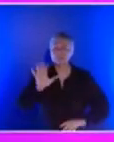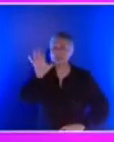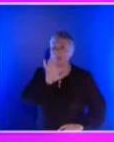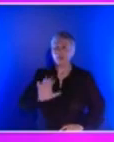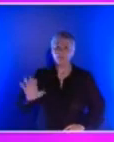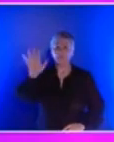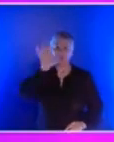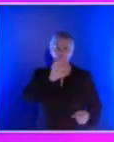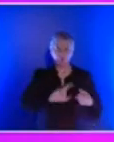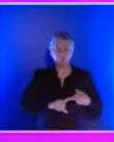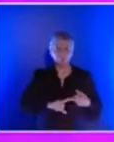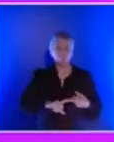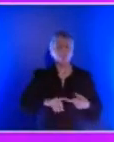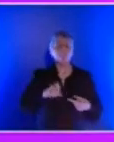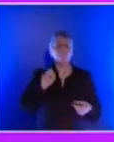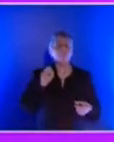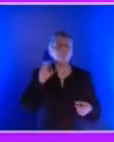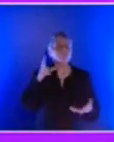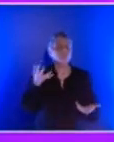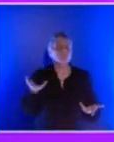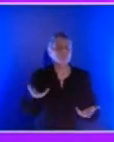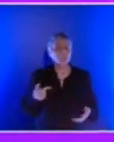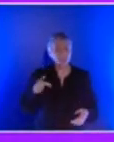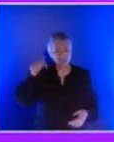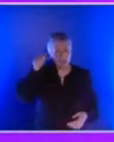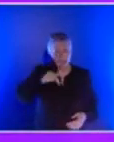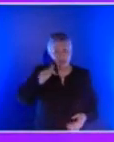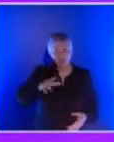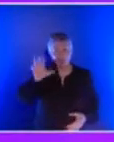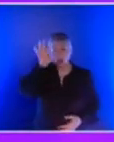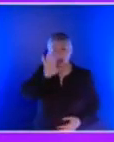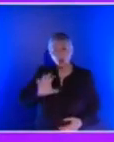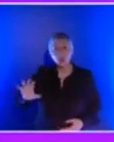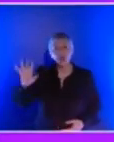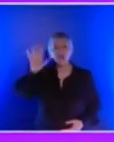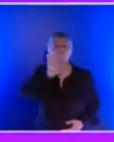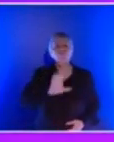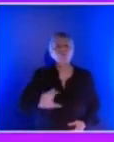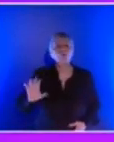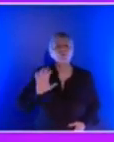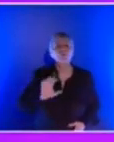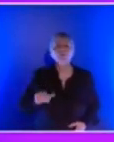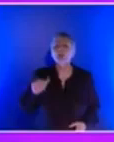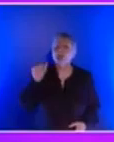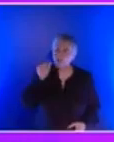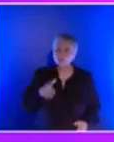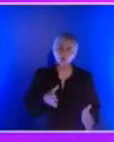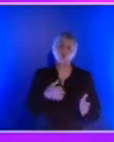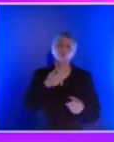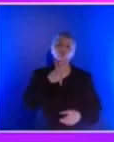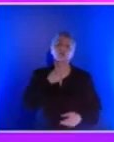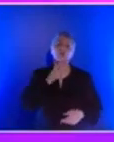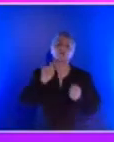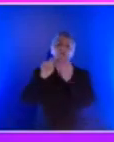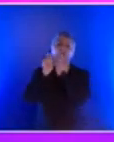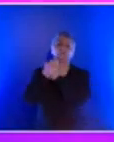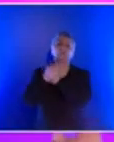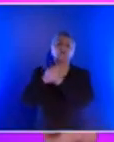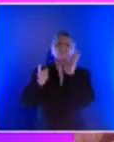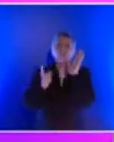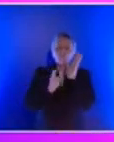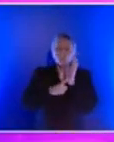μια μεγάλη σύγκληση των μεγάλων αλλαγών που χρειάζεται το ευρωπαϊκό οικοδόμημα και λέω μια μεγάλη